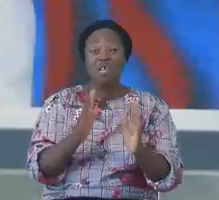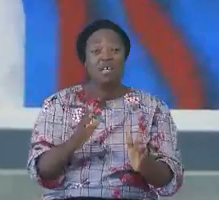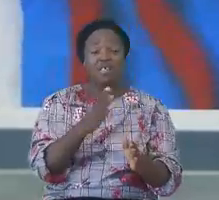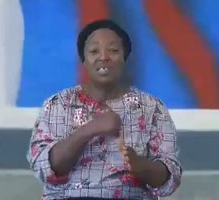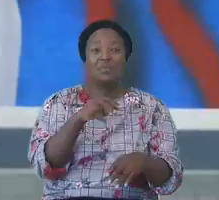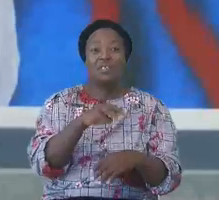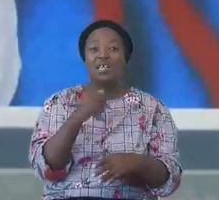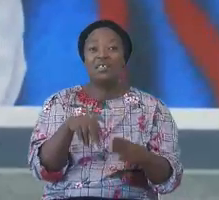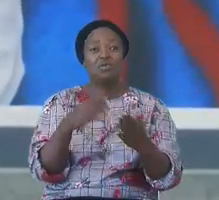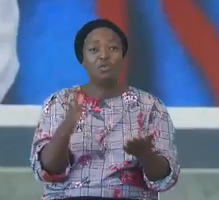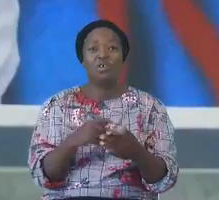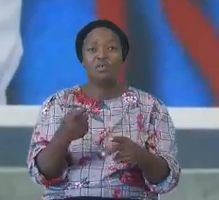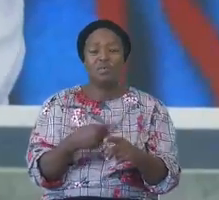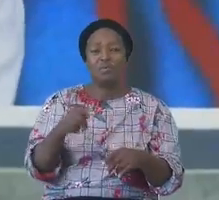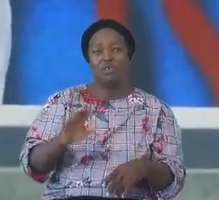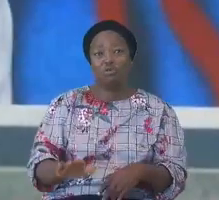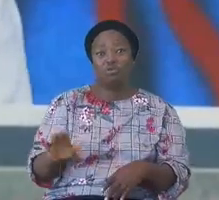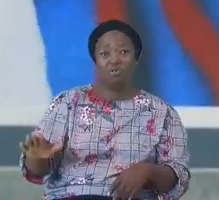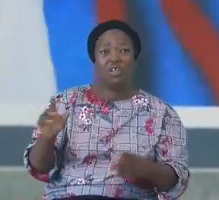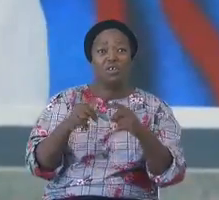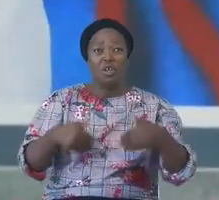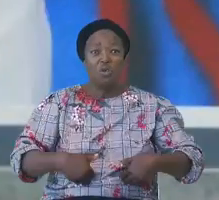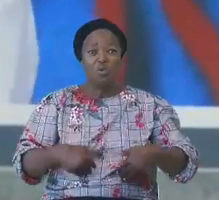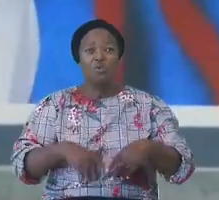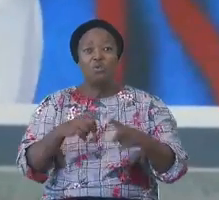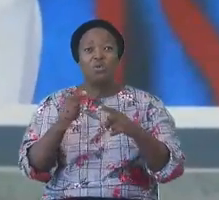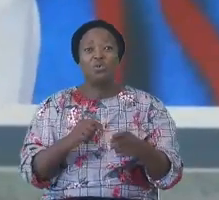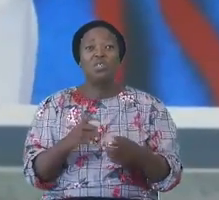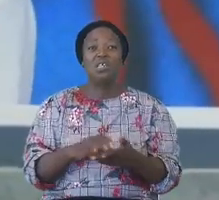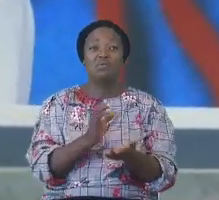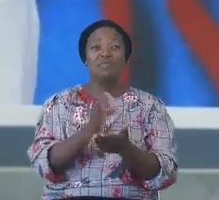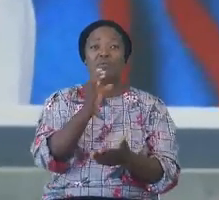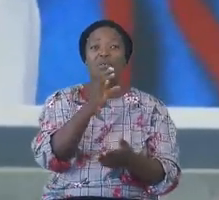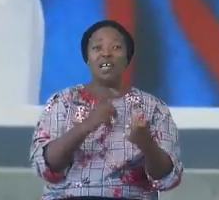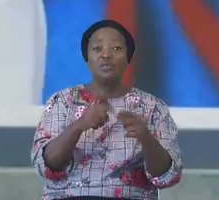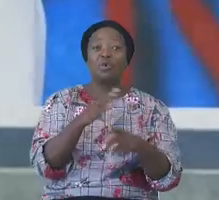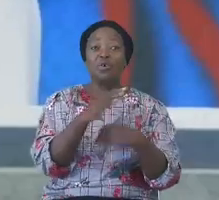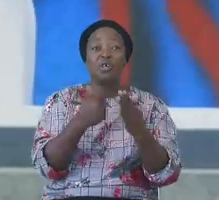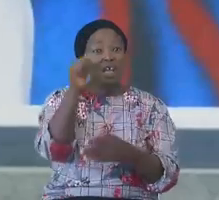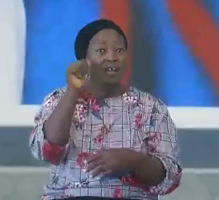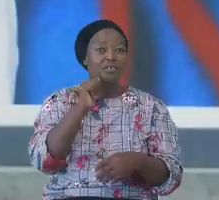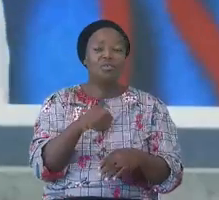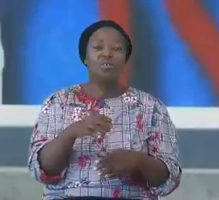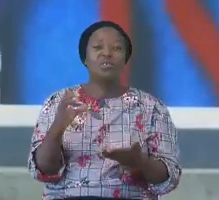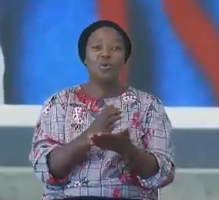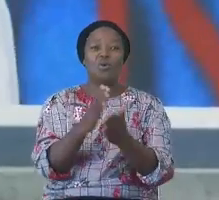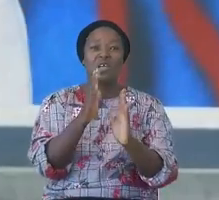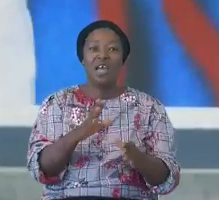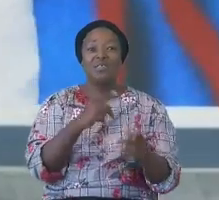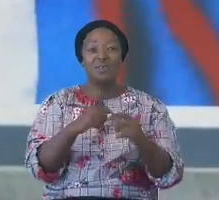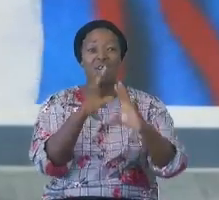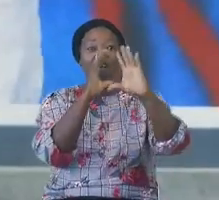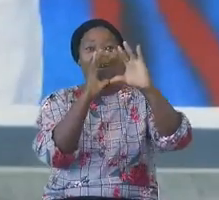Je loue Dieu pour toutes nos chorales, nos ministres, les enfants, les jeunes,